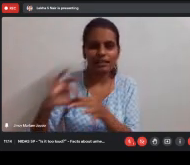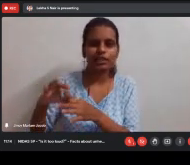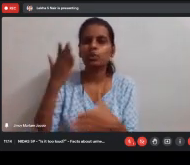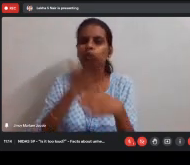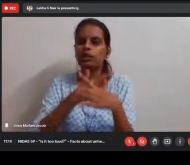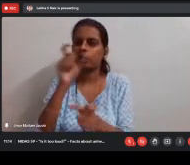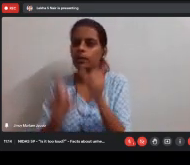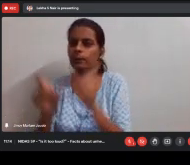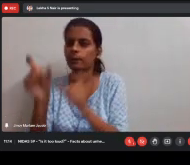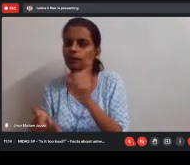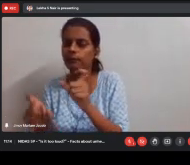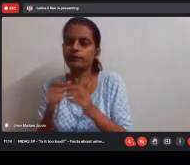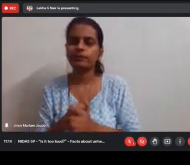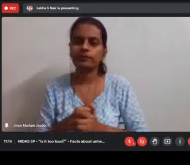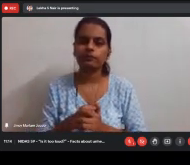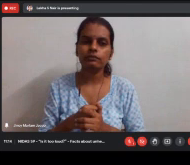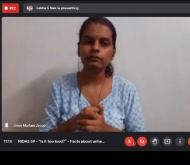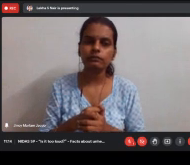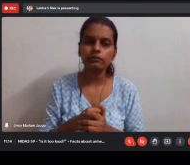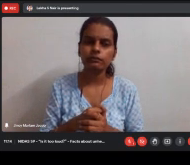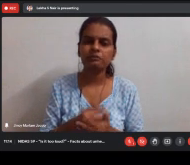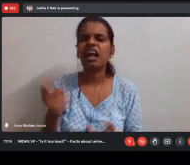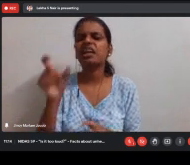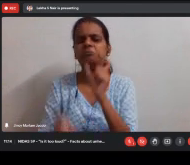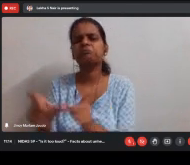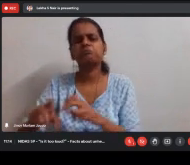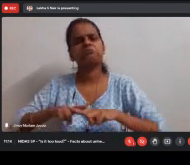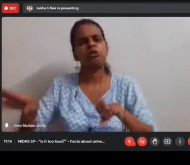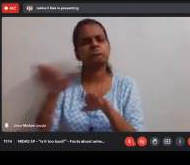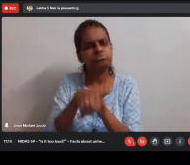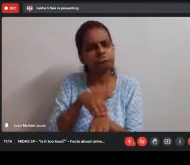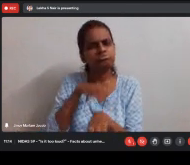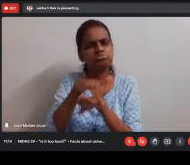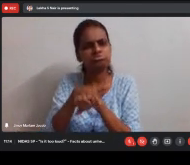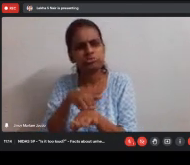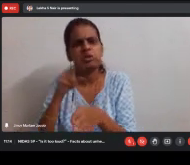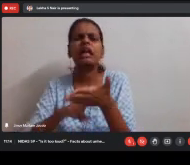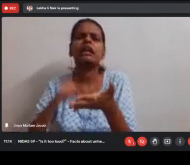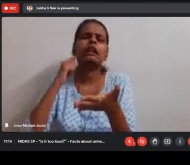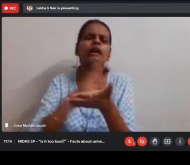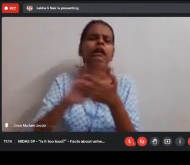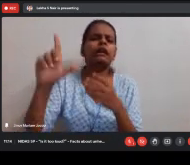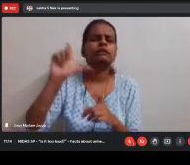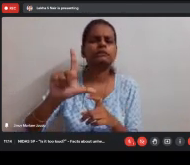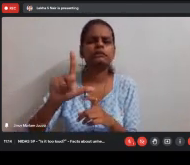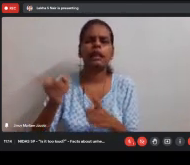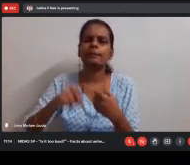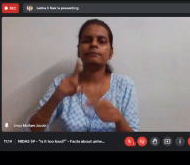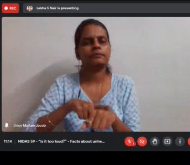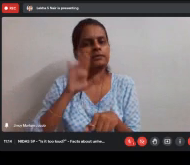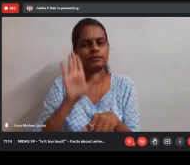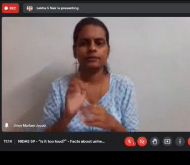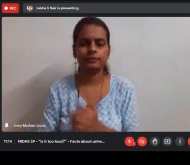ഇത് കാണാറുണ്ട്. അതുപോലെ തന്നെ സോഷ്യൽ നോയ്സ്, നമുക്ക് ഈ പാർട്ടികള് അല്ലെങ്കിൽ കല്യാണ അവസരങ്ങളിലൊക്കെ പോകുന്ന,